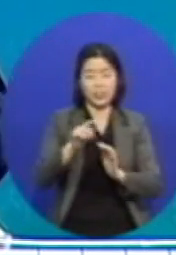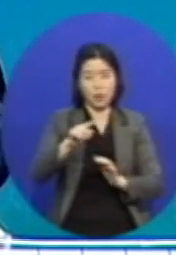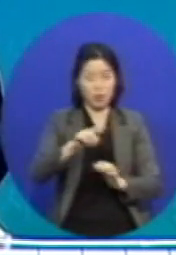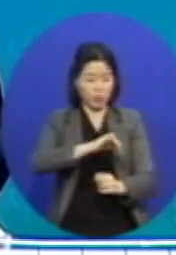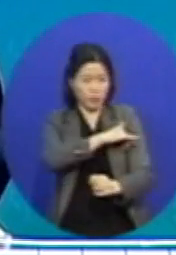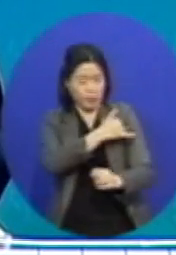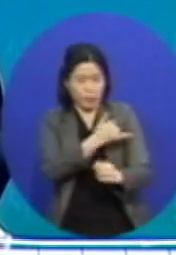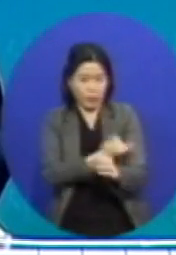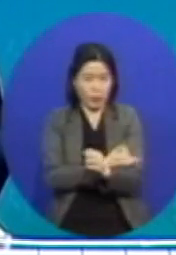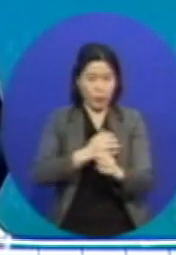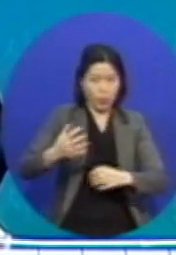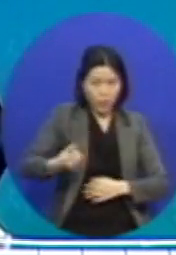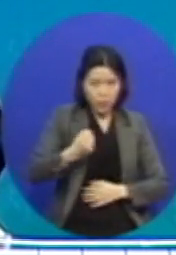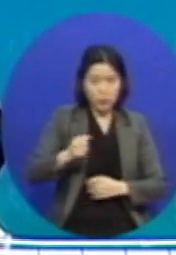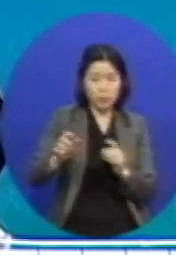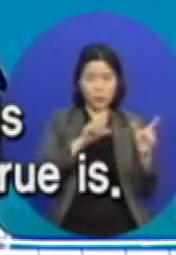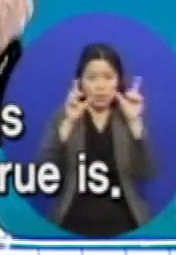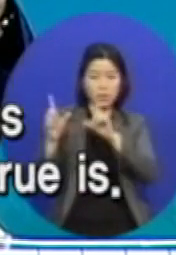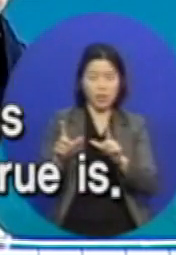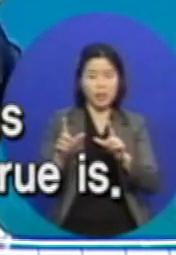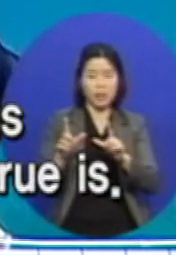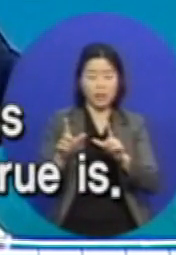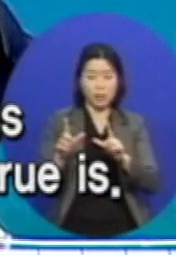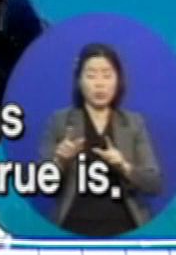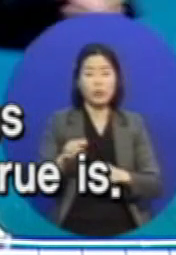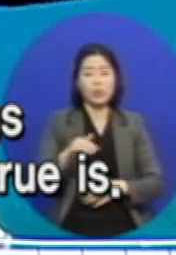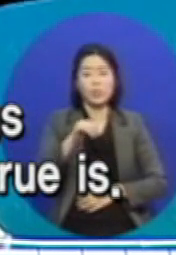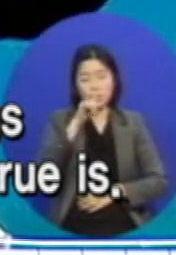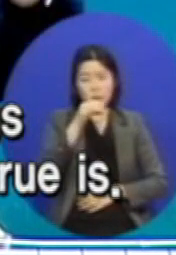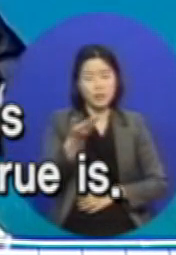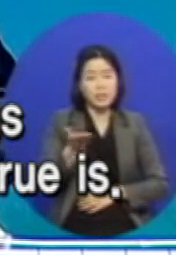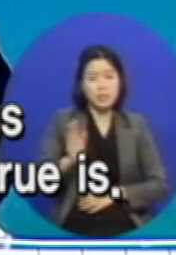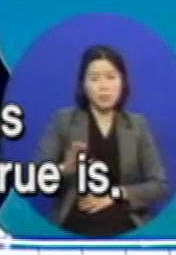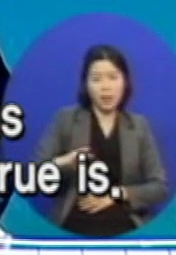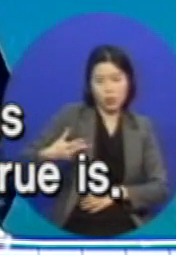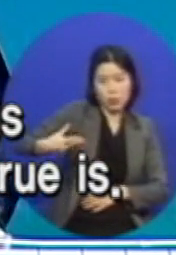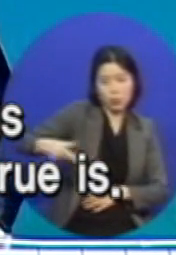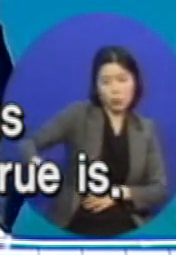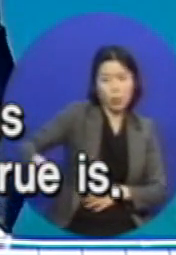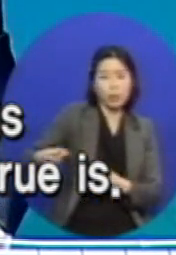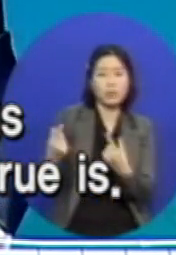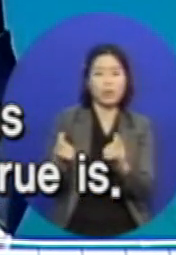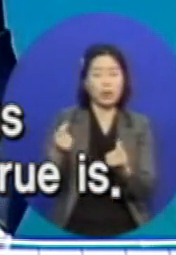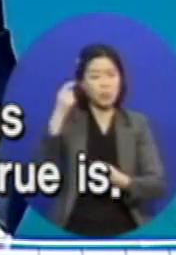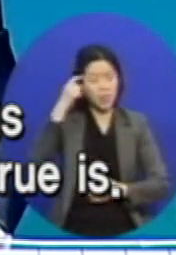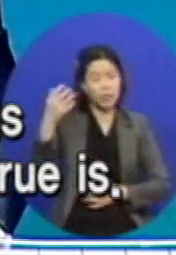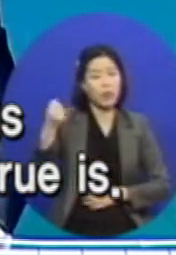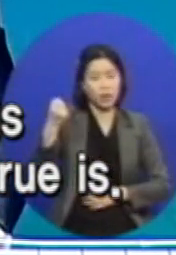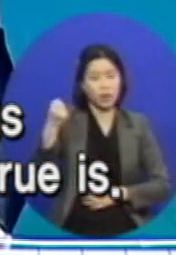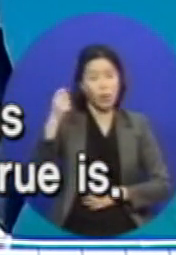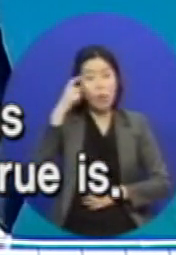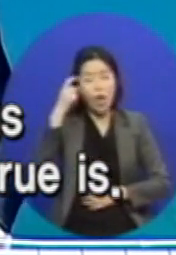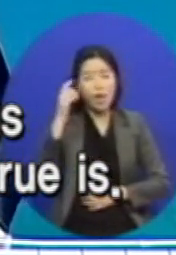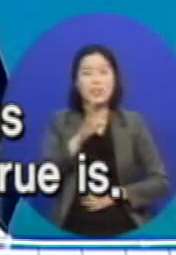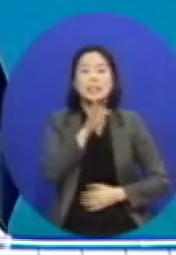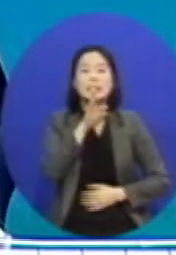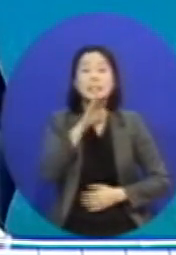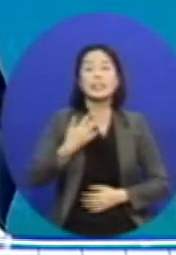권력을 누리고 살지요 그래도 그거 배설물 저런 벌이며 진짜를 않았으니까